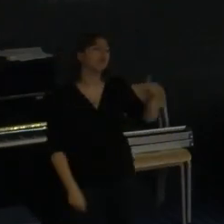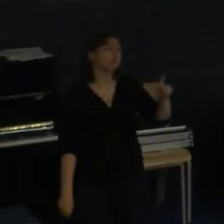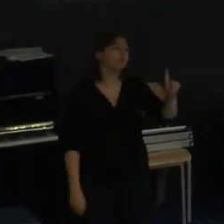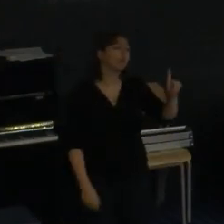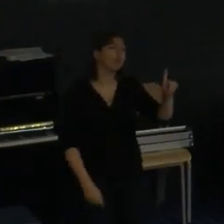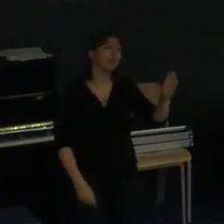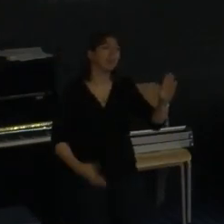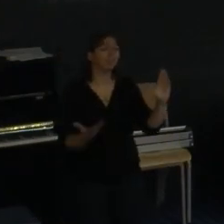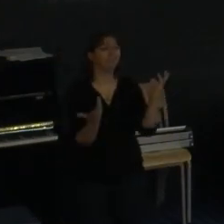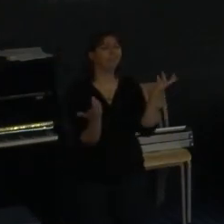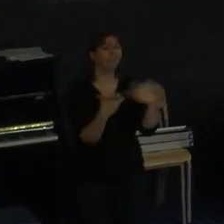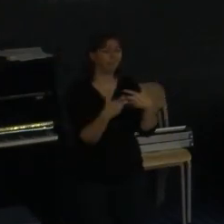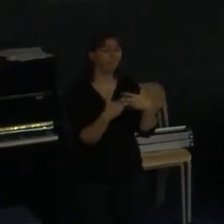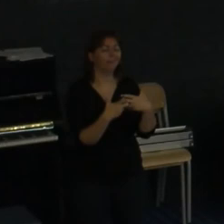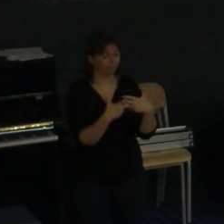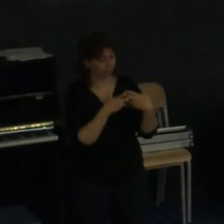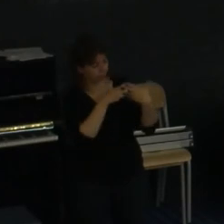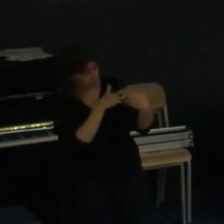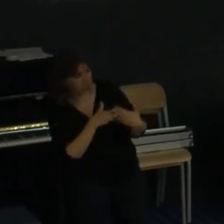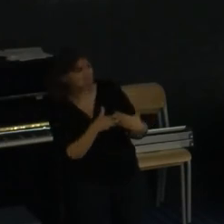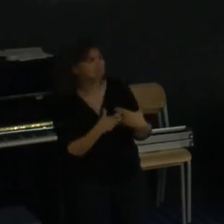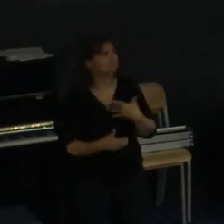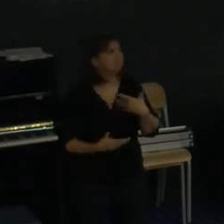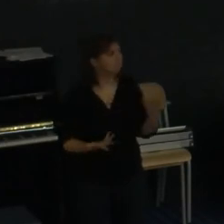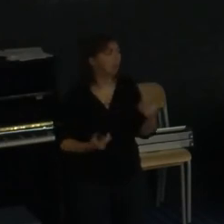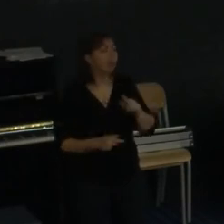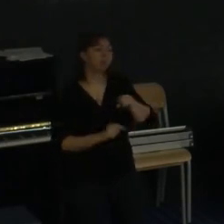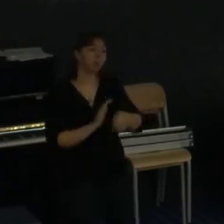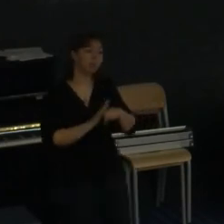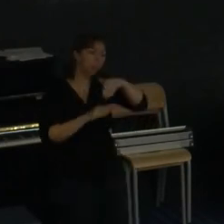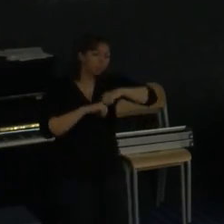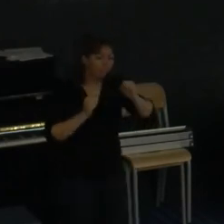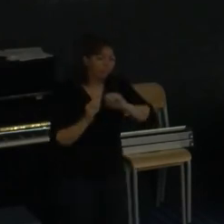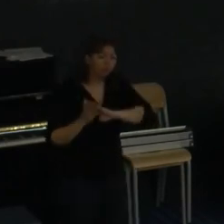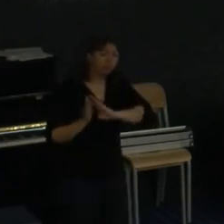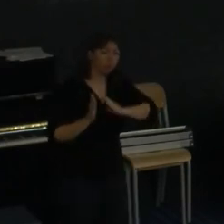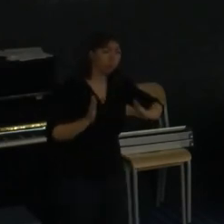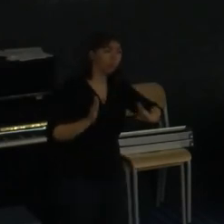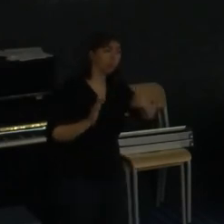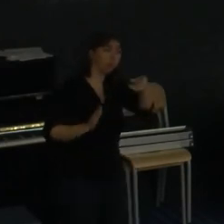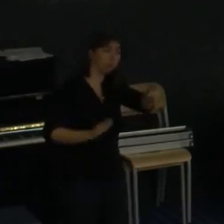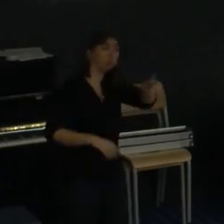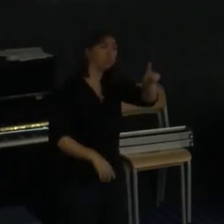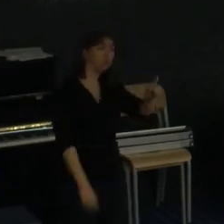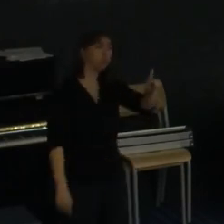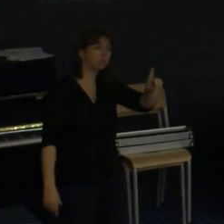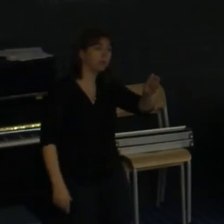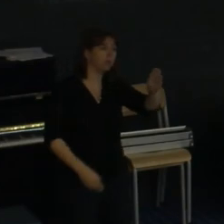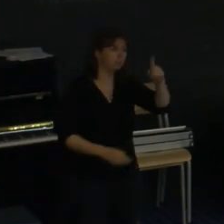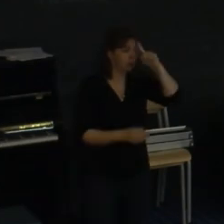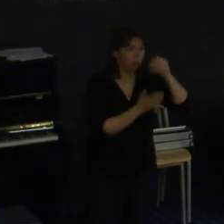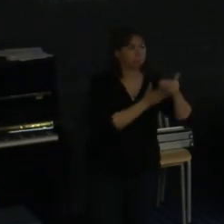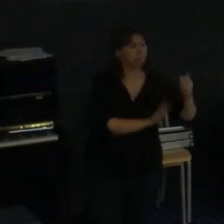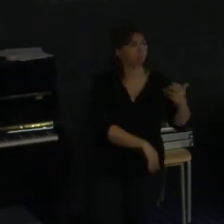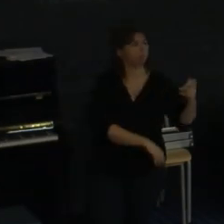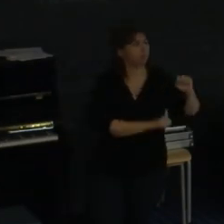fait, il y a des gens qui sont amusés. Donc à la base, c'est une librairie qui permet d'étendre GDB, mais il y en a qui sont vraiment allés très loin avec cet